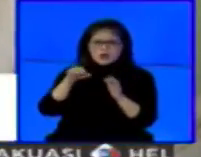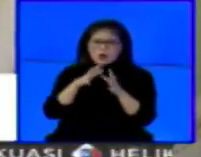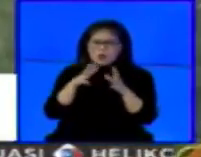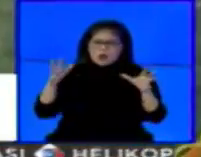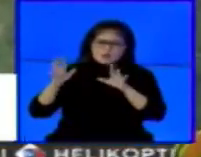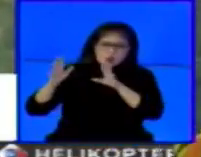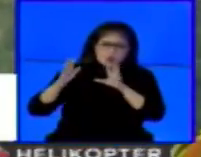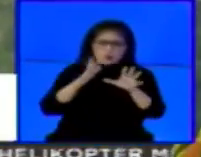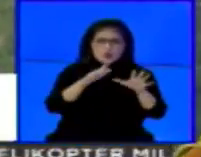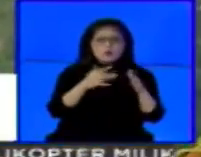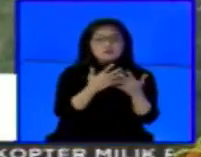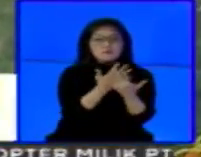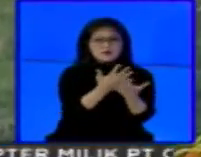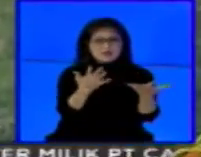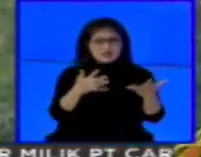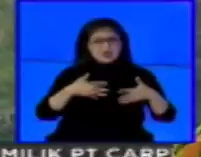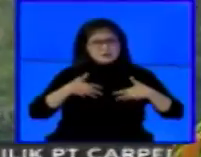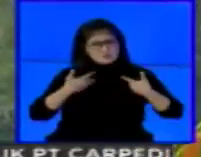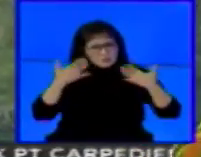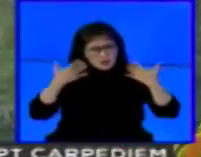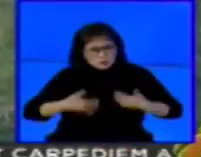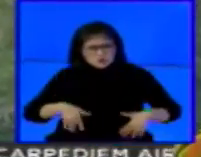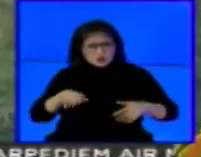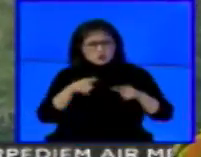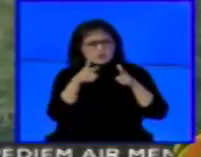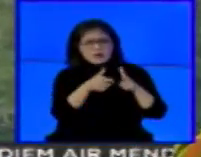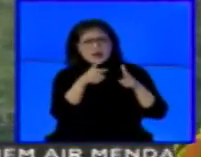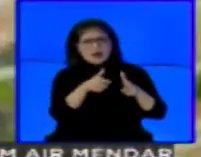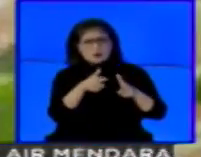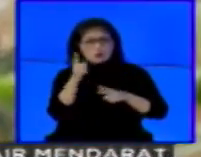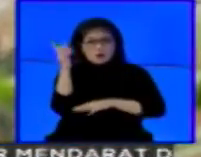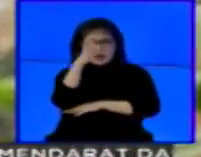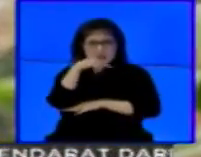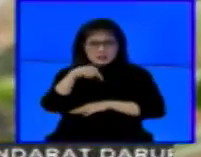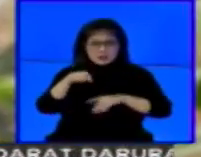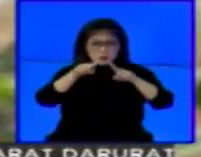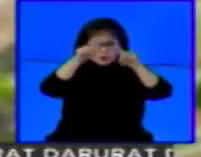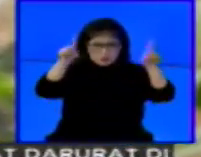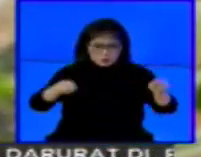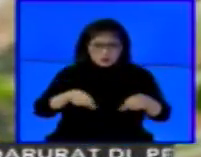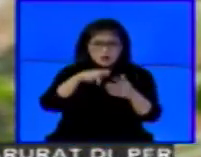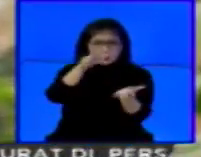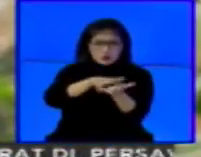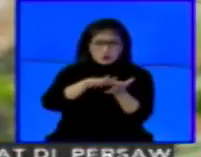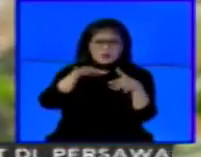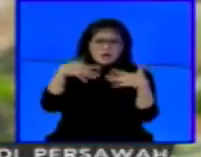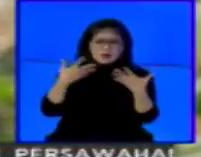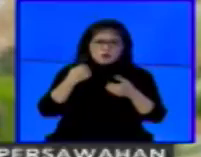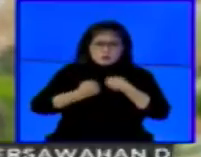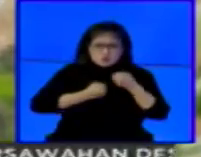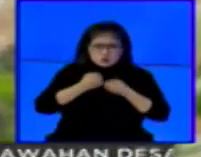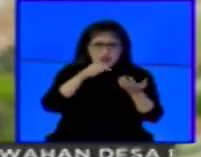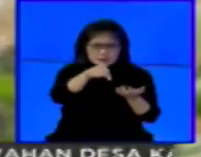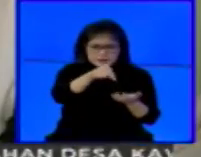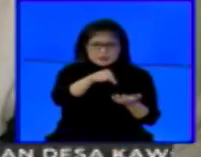sudah mengganggu. Sampai hari ini kita juga belum dapat dokumen resmi bagaimana perusahaan itu akhirnya bagaimana perusahaan itu memitigasi